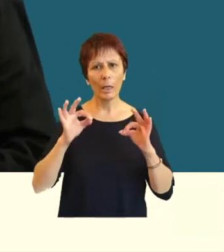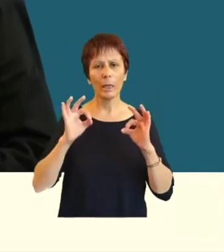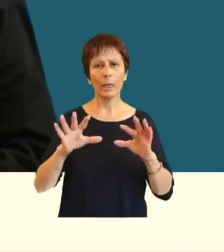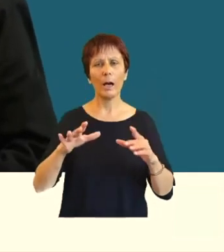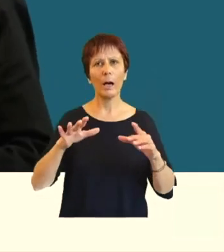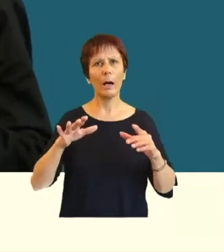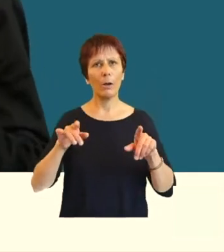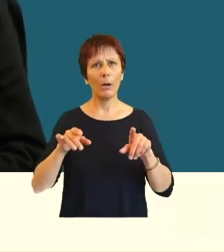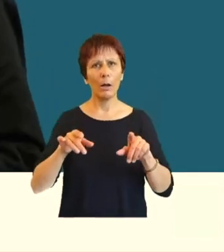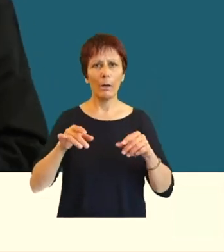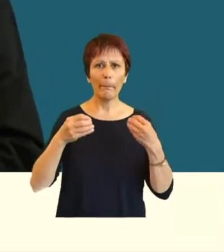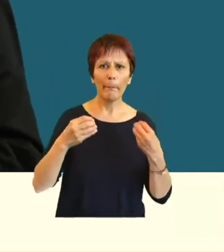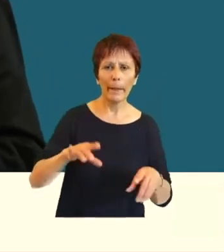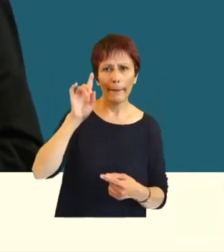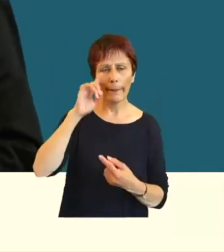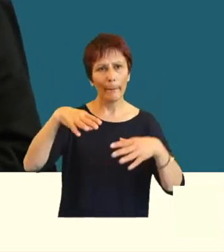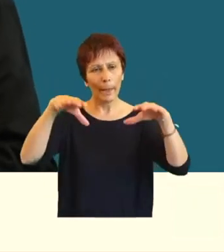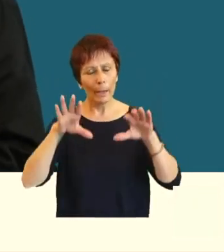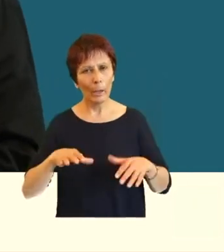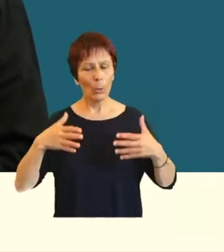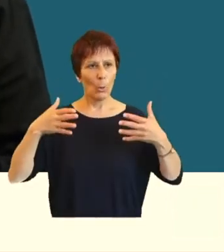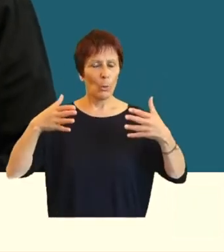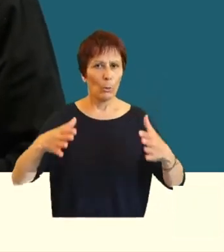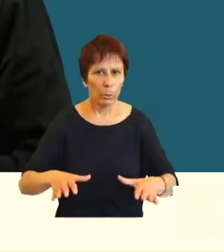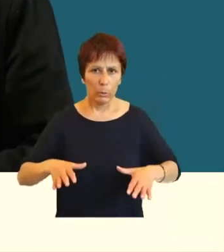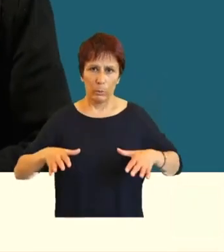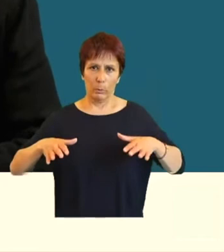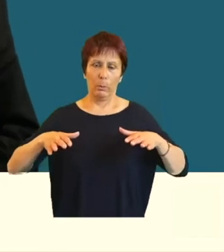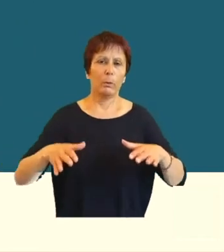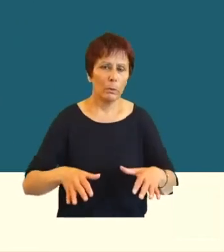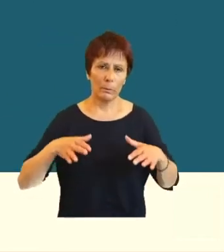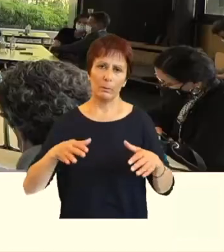de l'administratif qui a du mal à se mettre à la page. Voilà, merci.